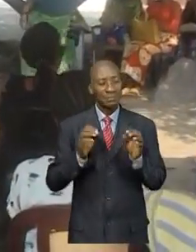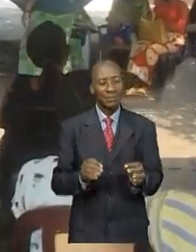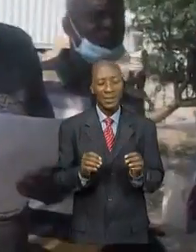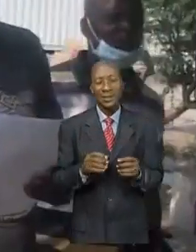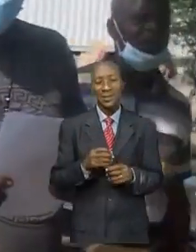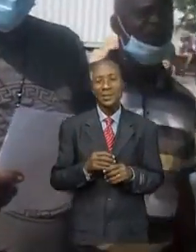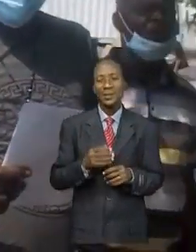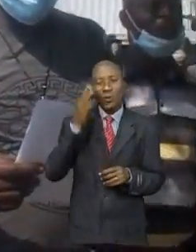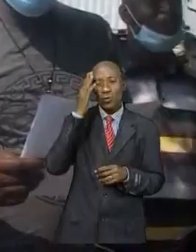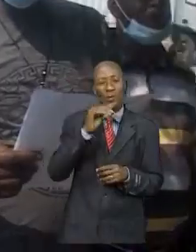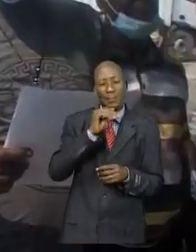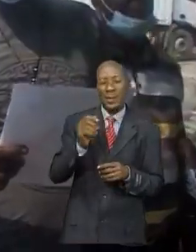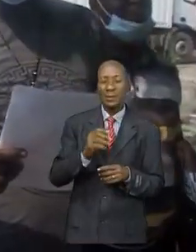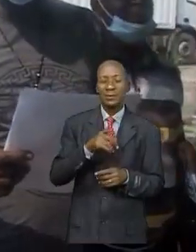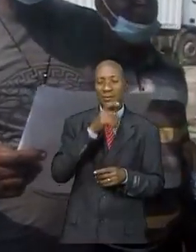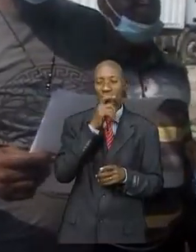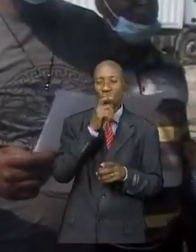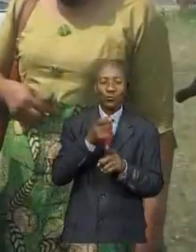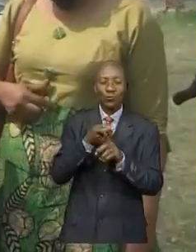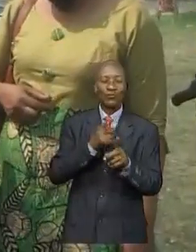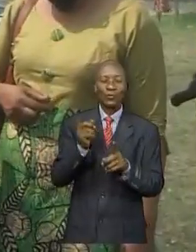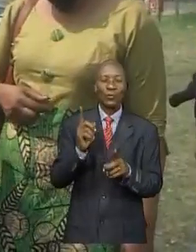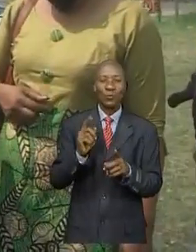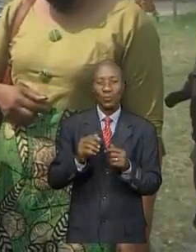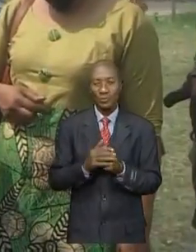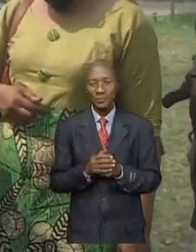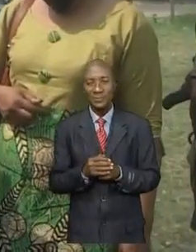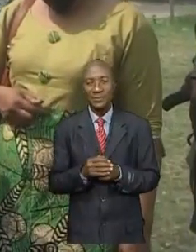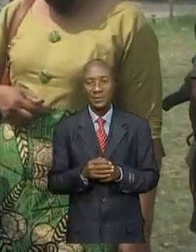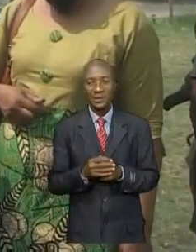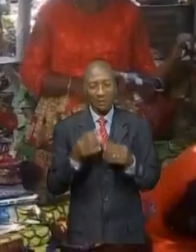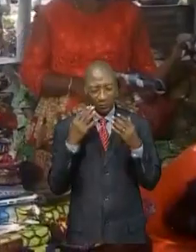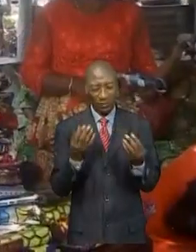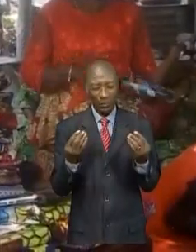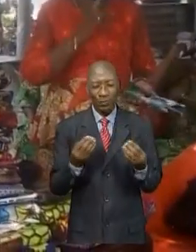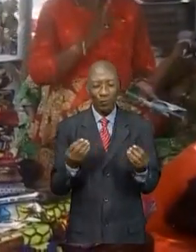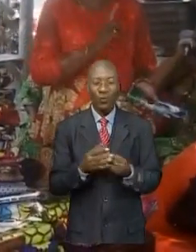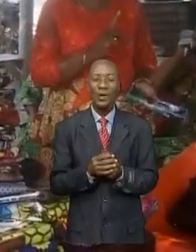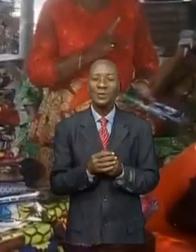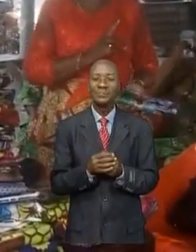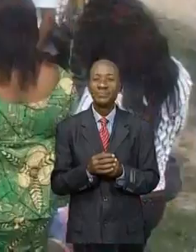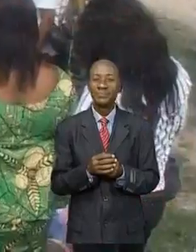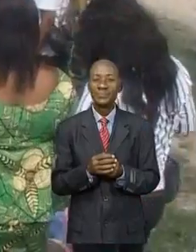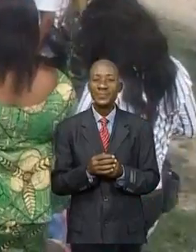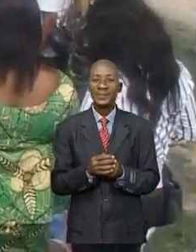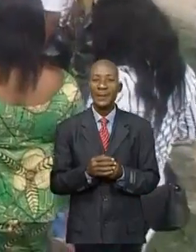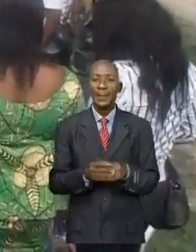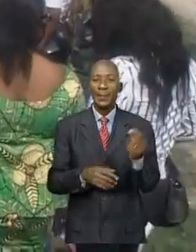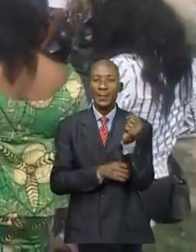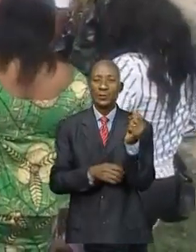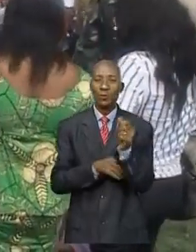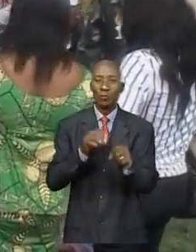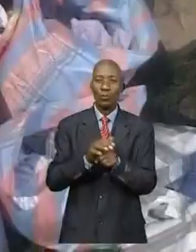aller trouver refuge. Aujourd'hui, cette situation de détresse a fait écho auprès de l'Association des femmes de justice militaire qui